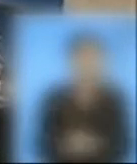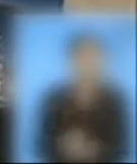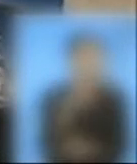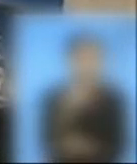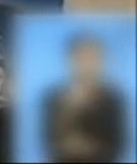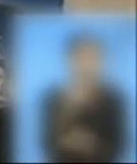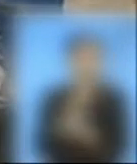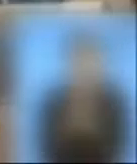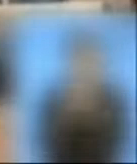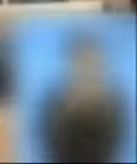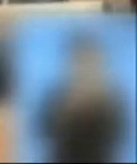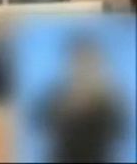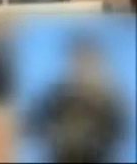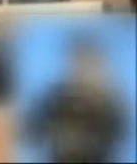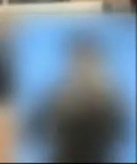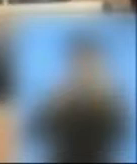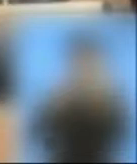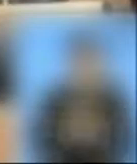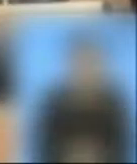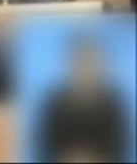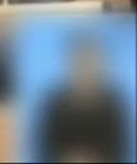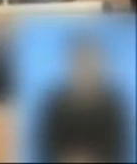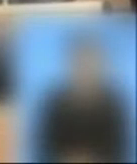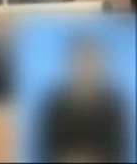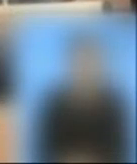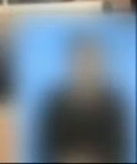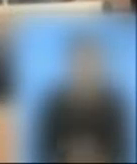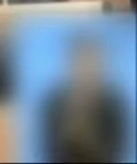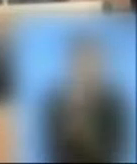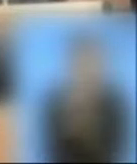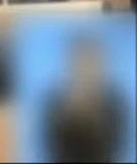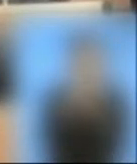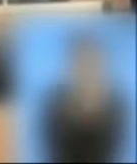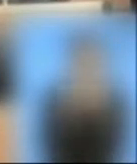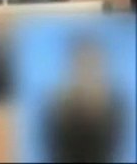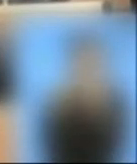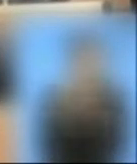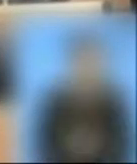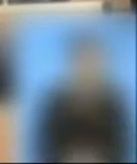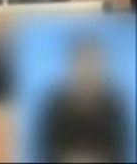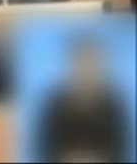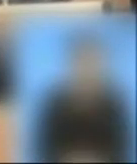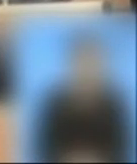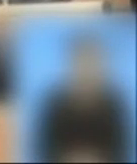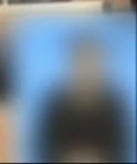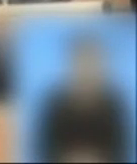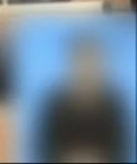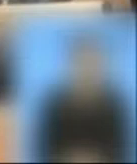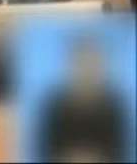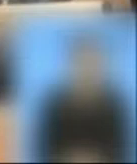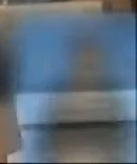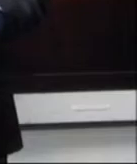ว่าในวันที่28พฤศจิกายนนั้นจะลงมติได้หรือไม่ตรงนี้เป็นหน้าที่ของรัฐบาลที่จะต้องแก้ปัญหาต่อไปครับ